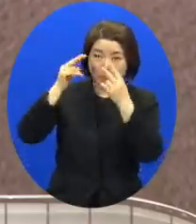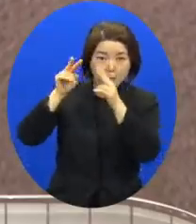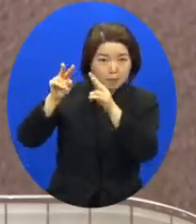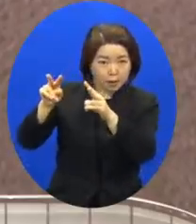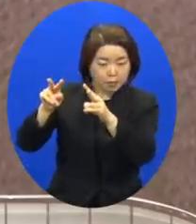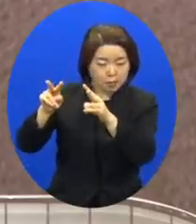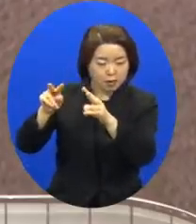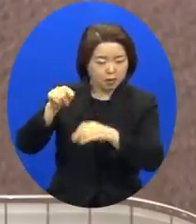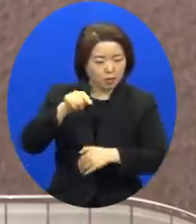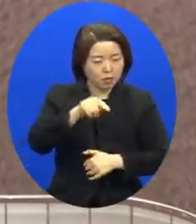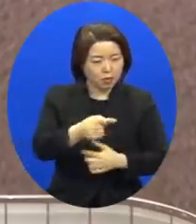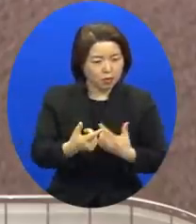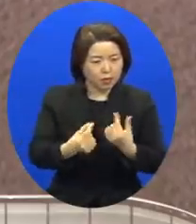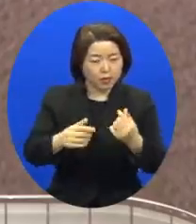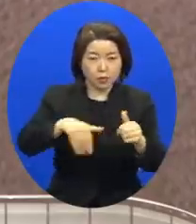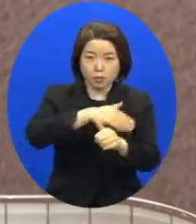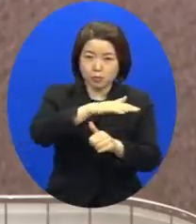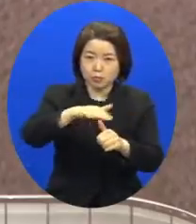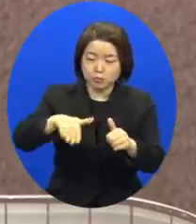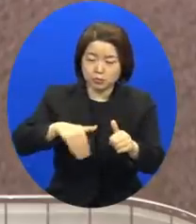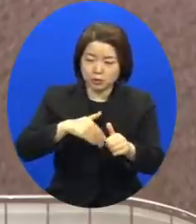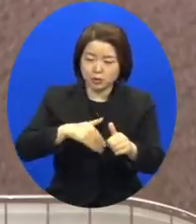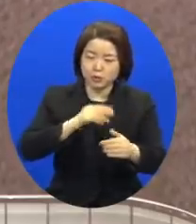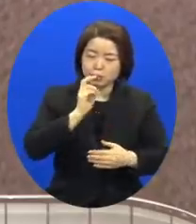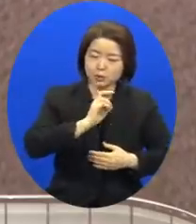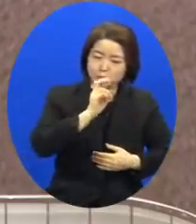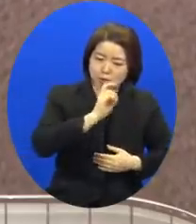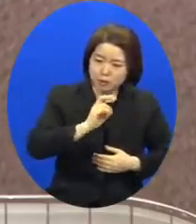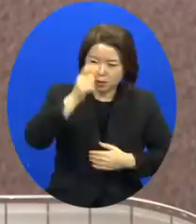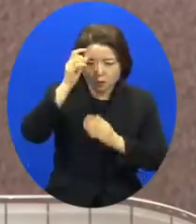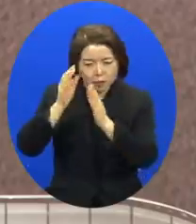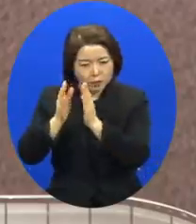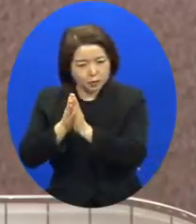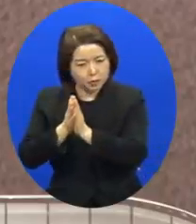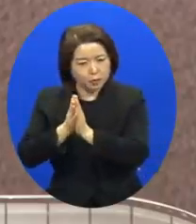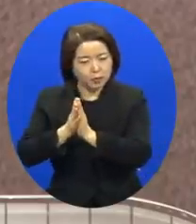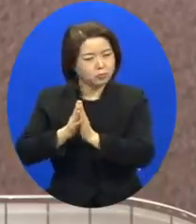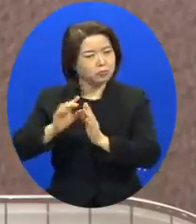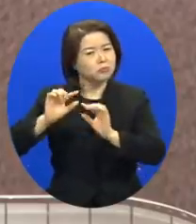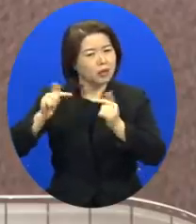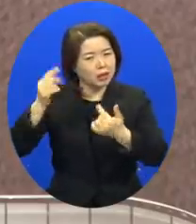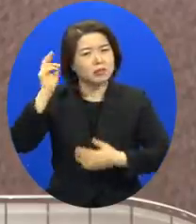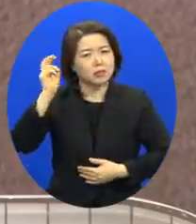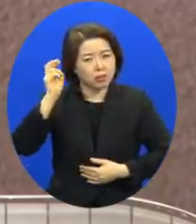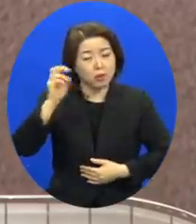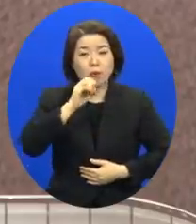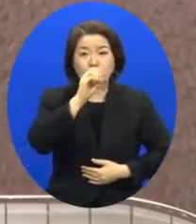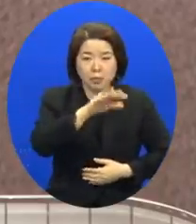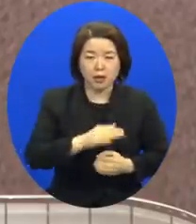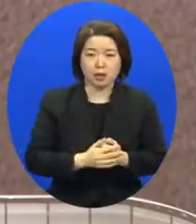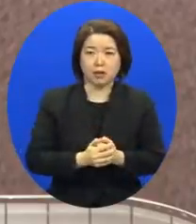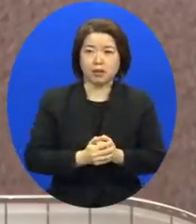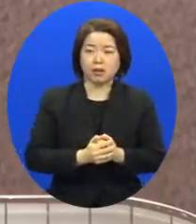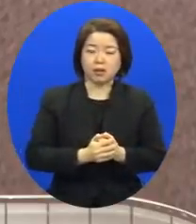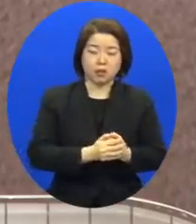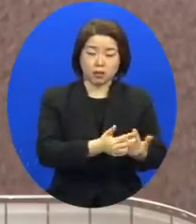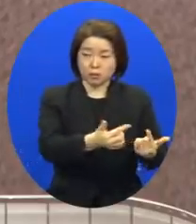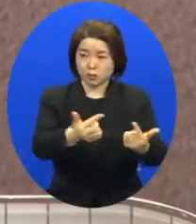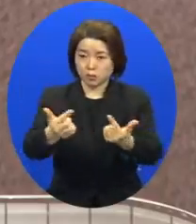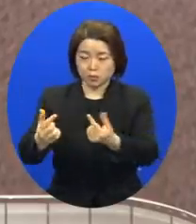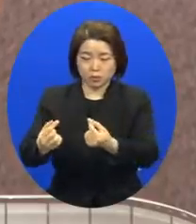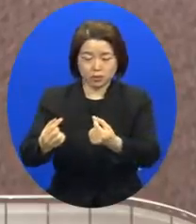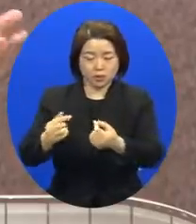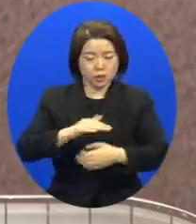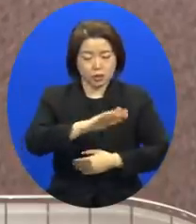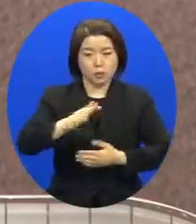분위기로 찬송하고 기도하지 는 않을 찌 않겠습니까 그래서 다들 정말 우리와 함께